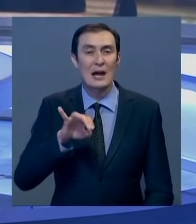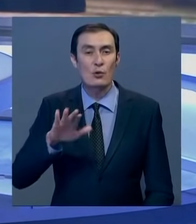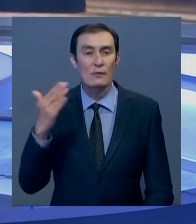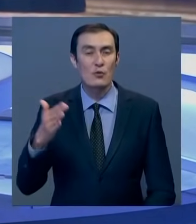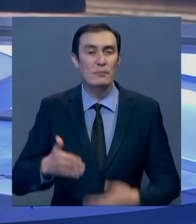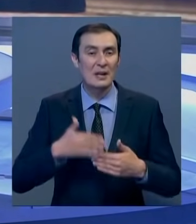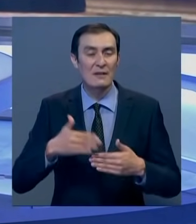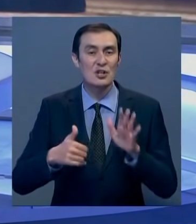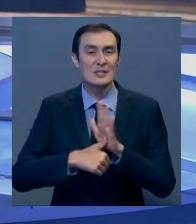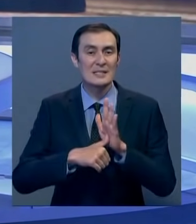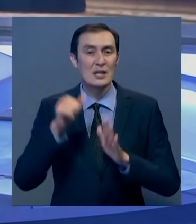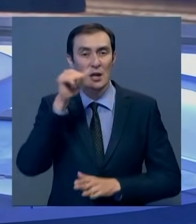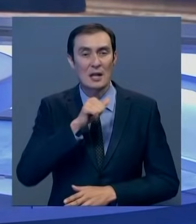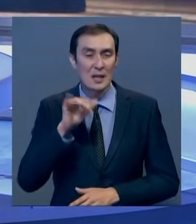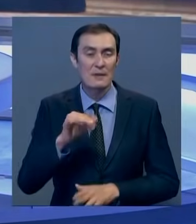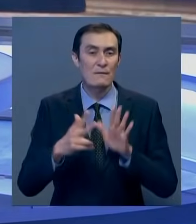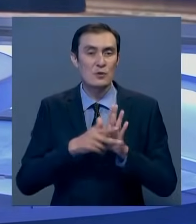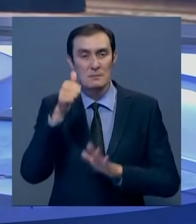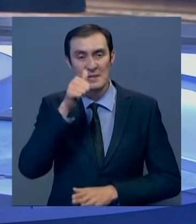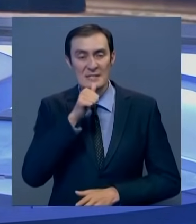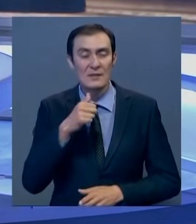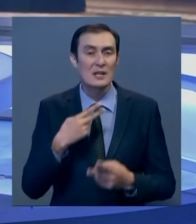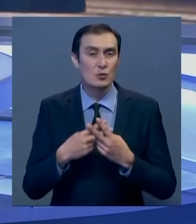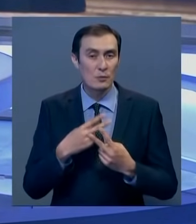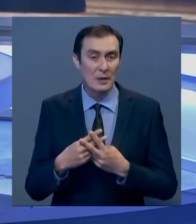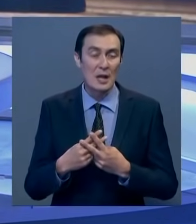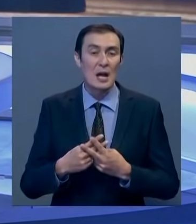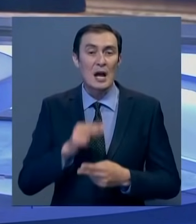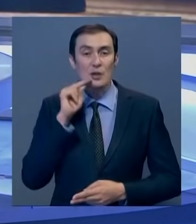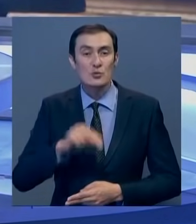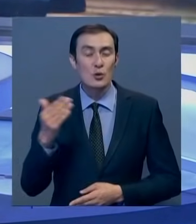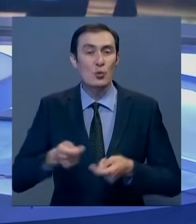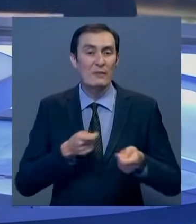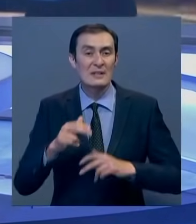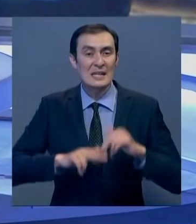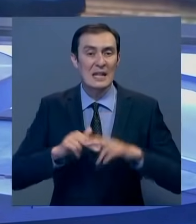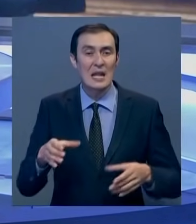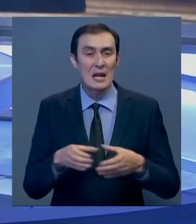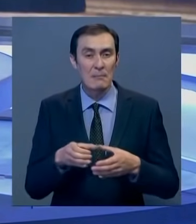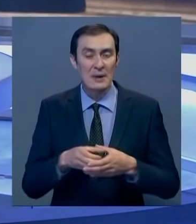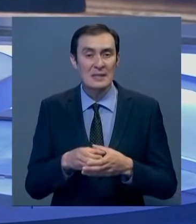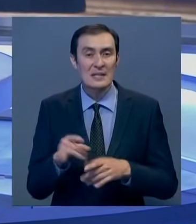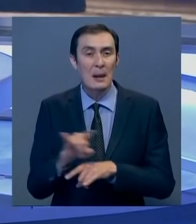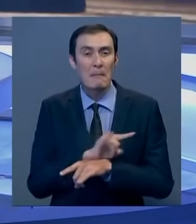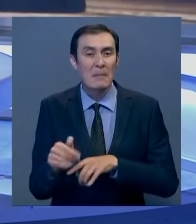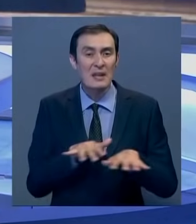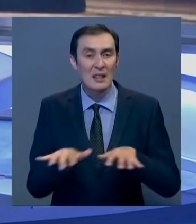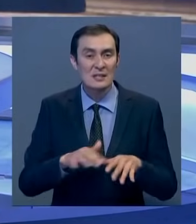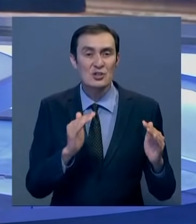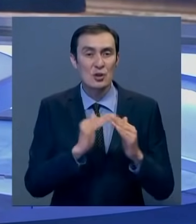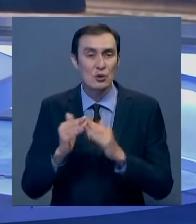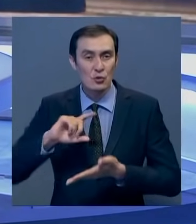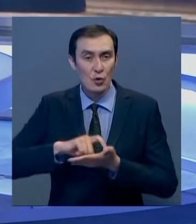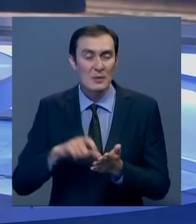Его приговорили к 6 годам и 8 месяцам лишения свободы. Осудили руководителя строительной компании за махинации с жильем